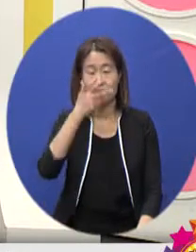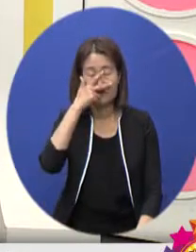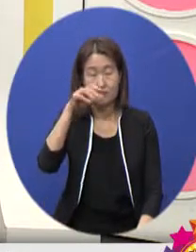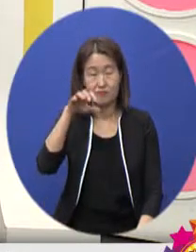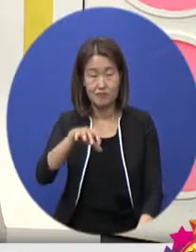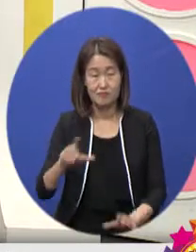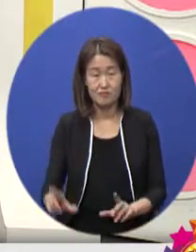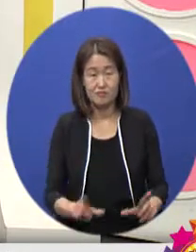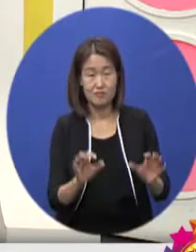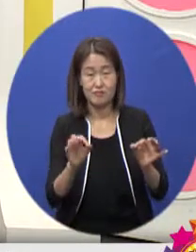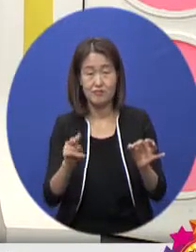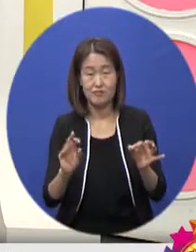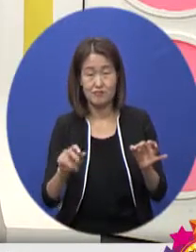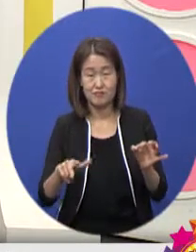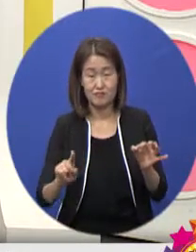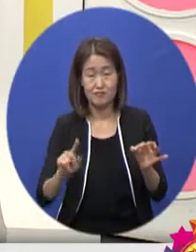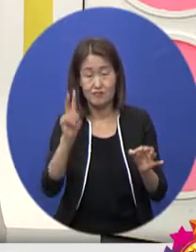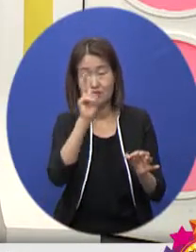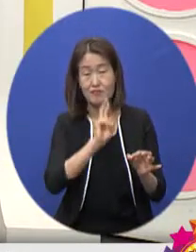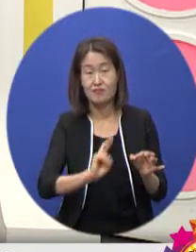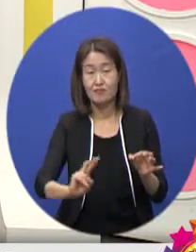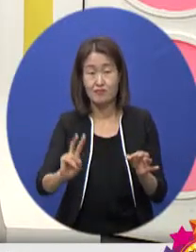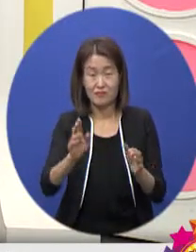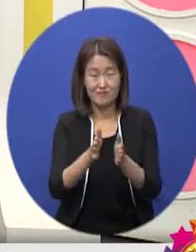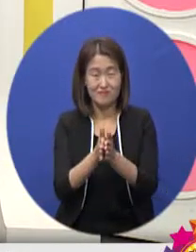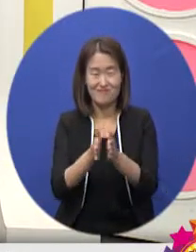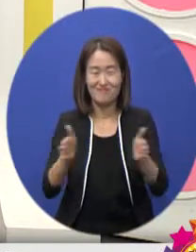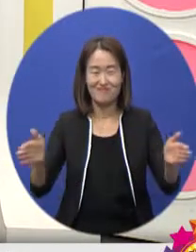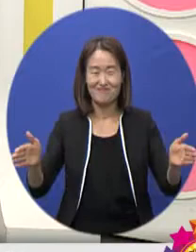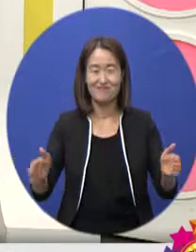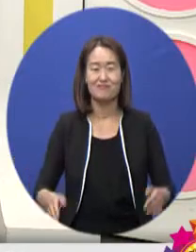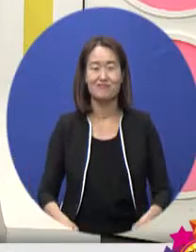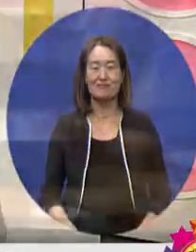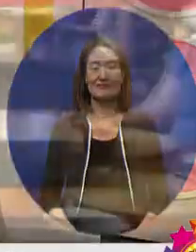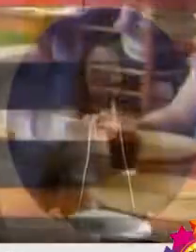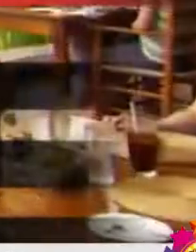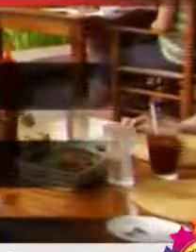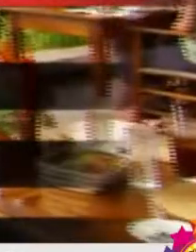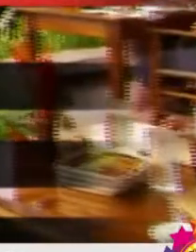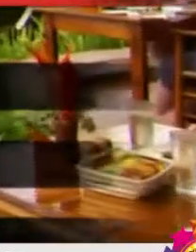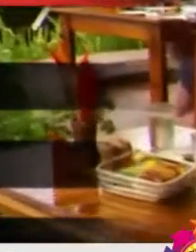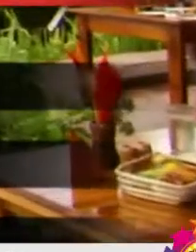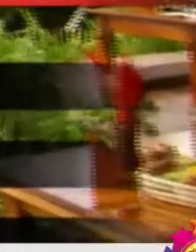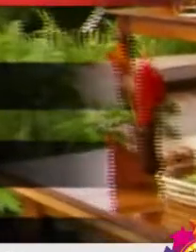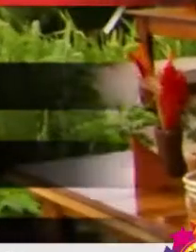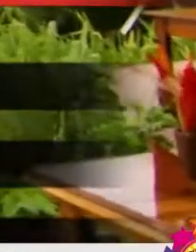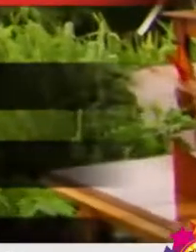평택시에 살고 계시는 김양자 어머님이 불러주십니다. 삼다도 소식.